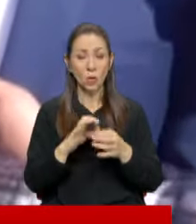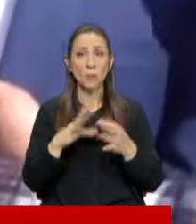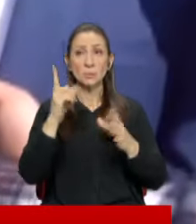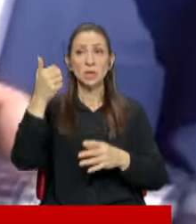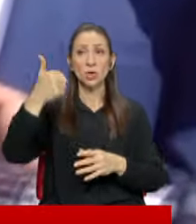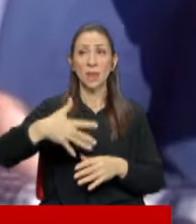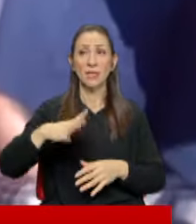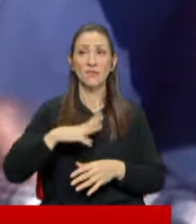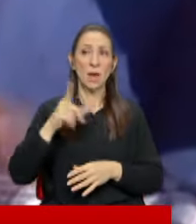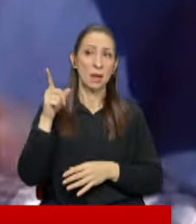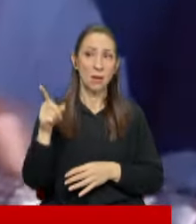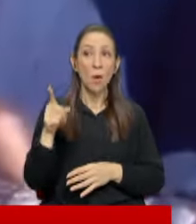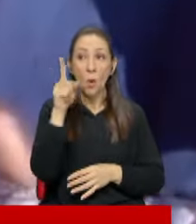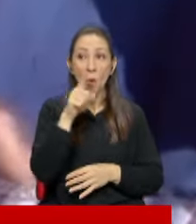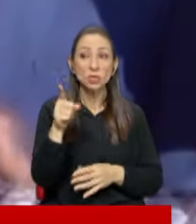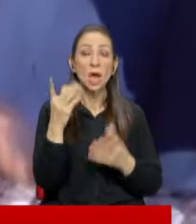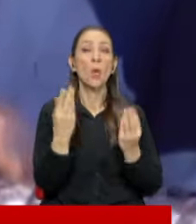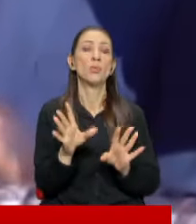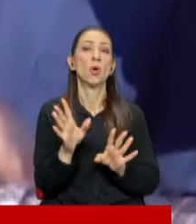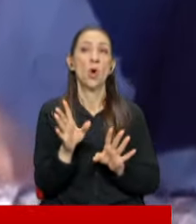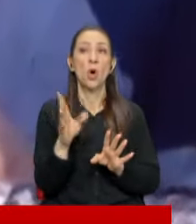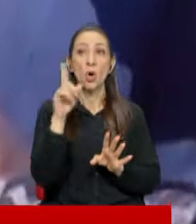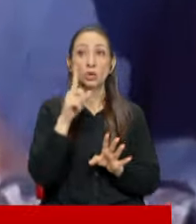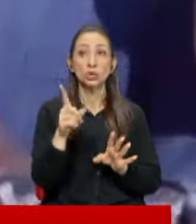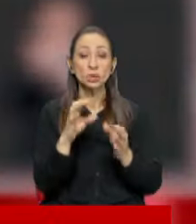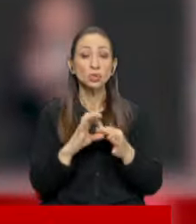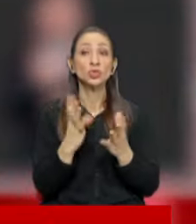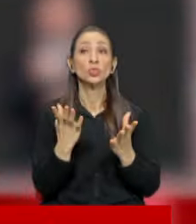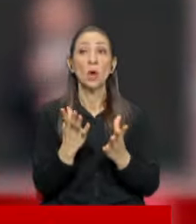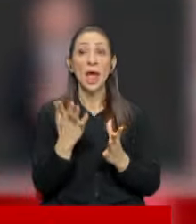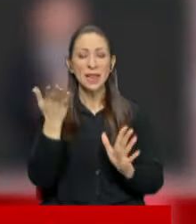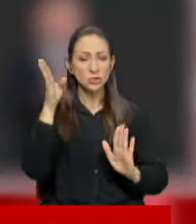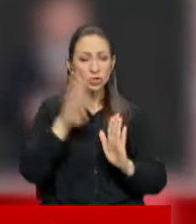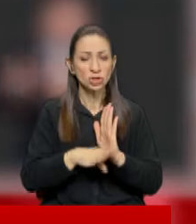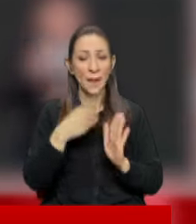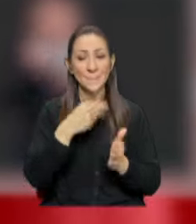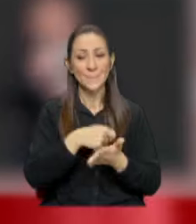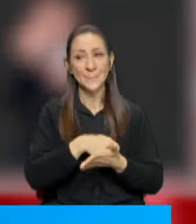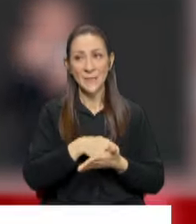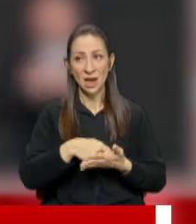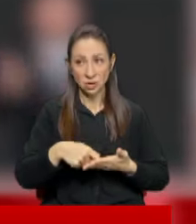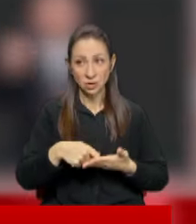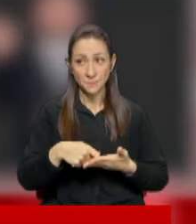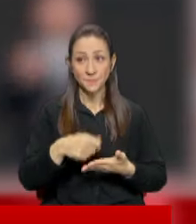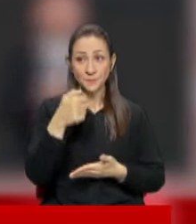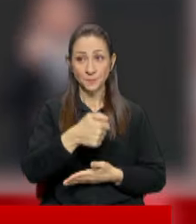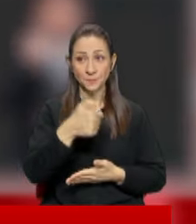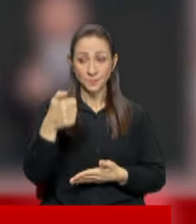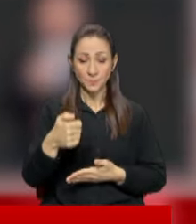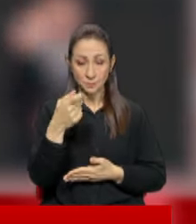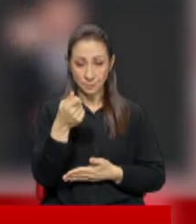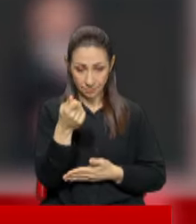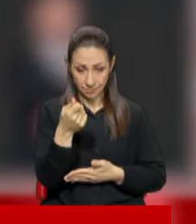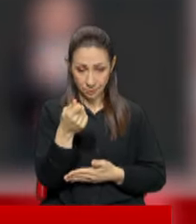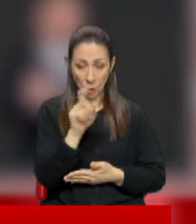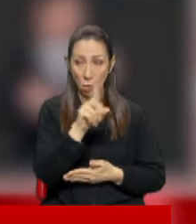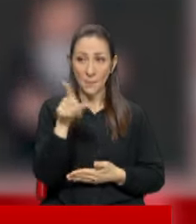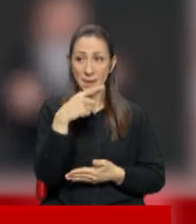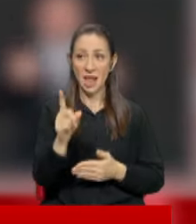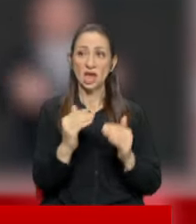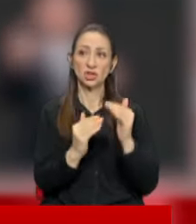var iş başında. Onun için olmuyor. Onun için çözülmüyor. En düşük emekli maaşını 66 liradan